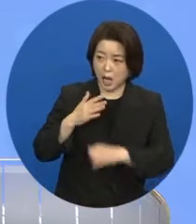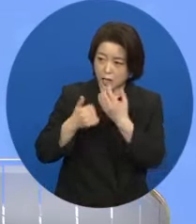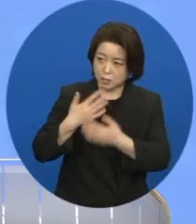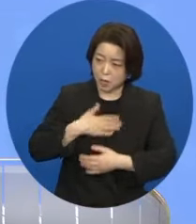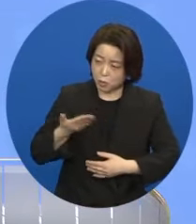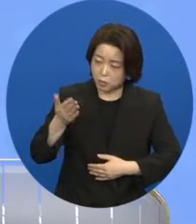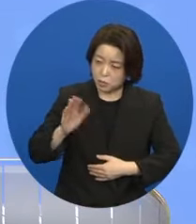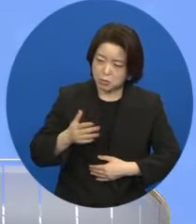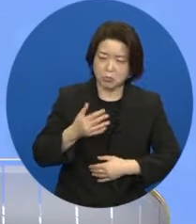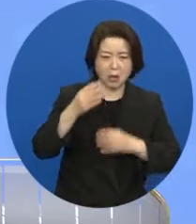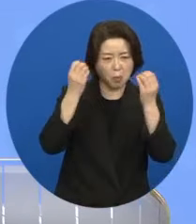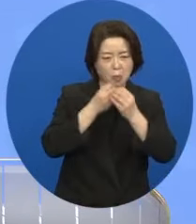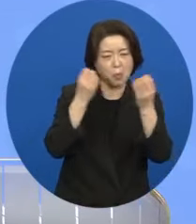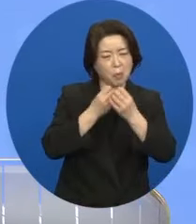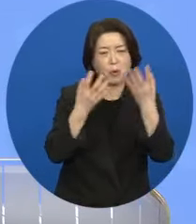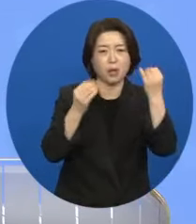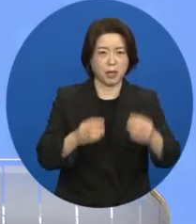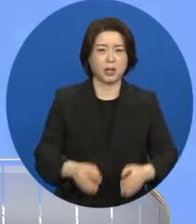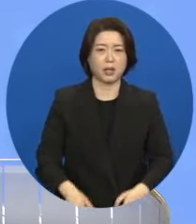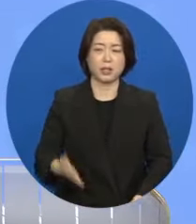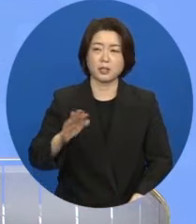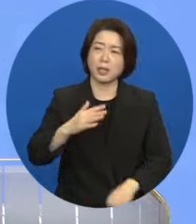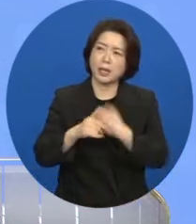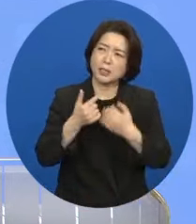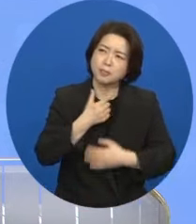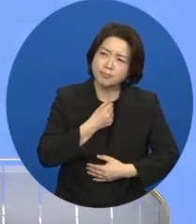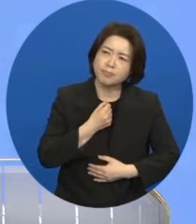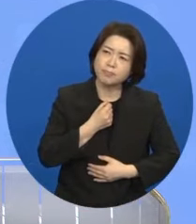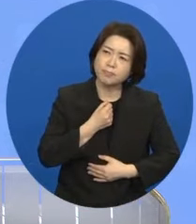하나님에 대한 갈급함은 너무 갈급하니이다